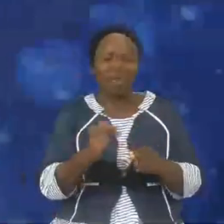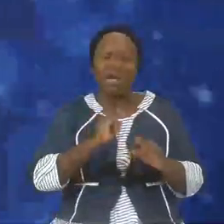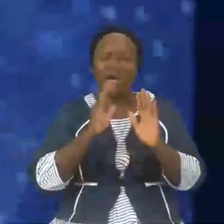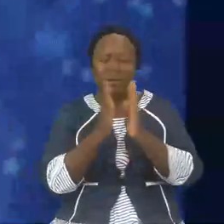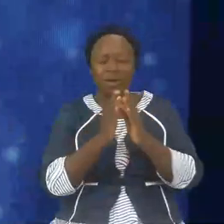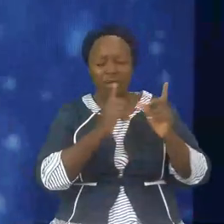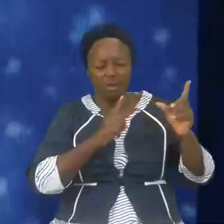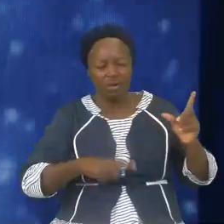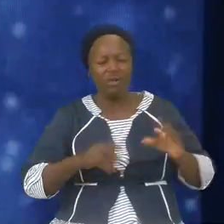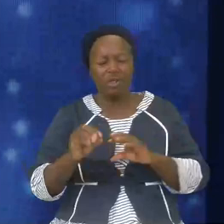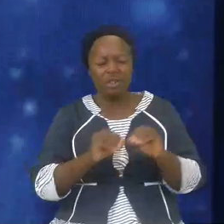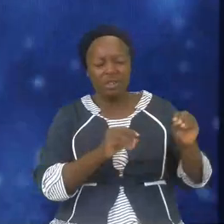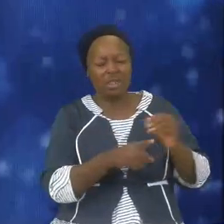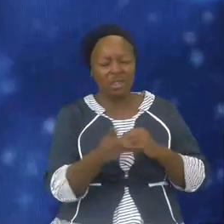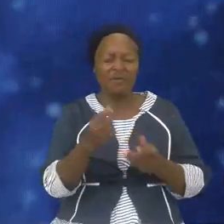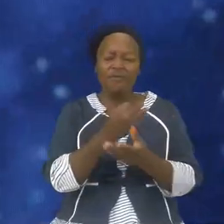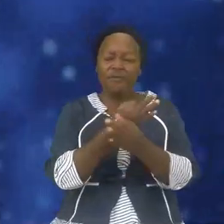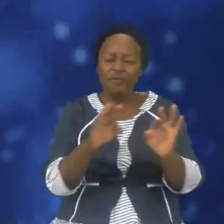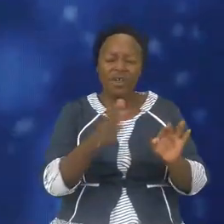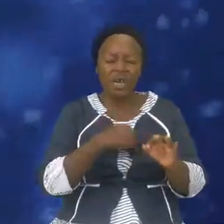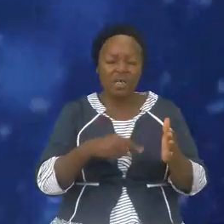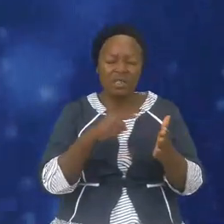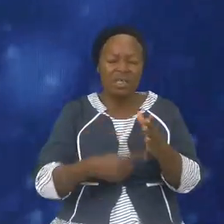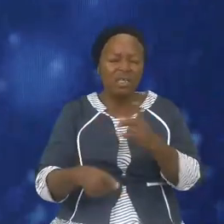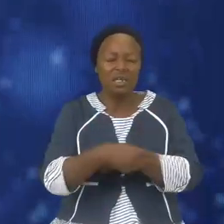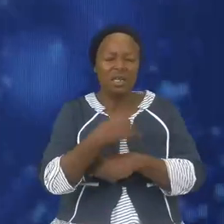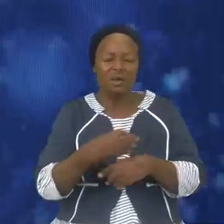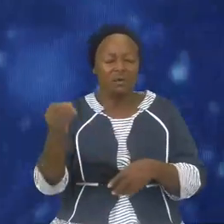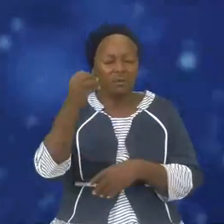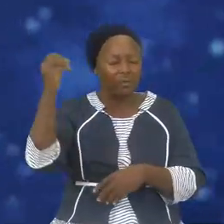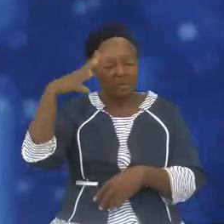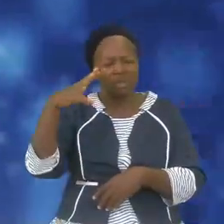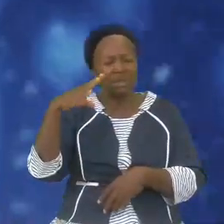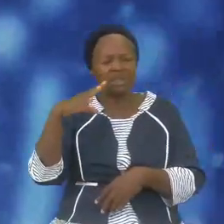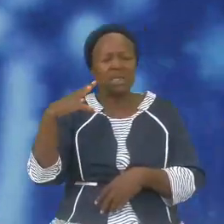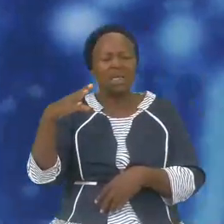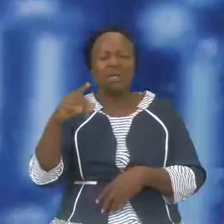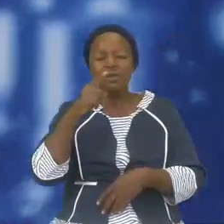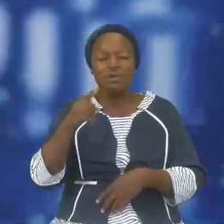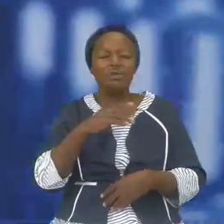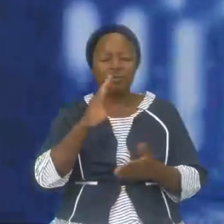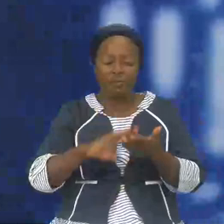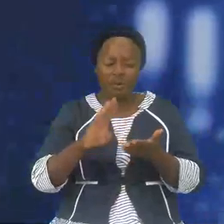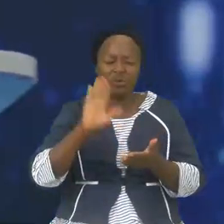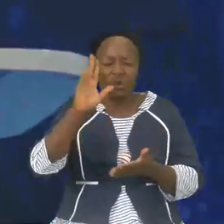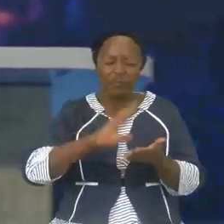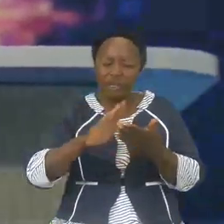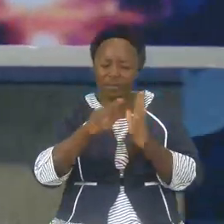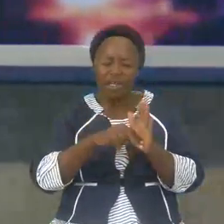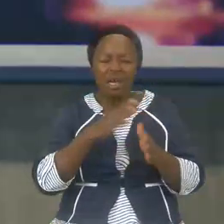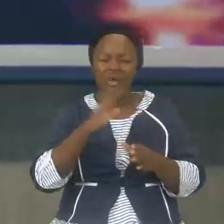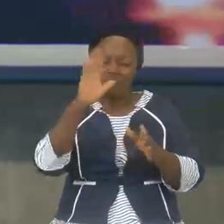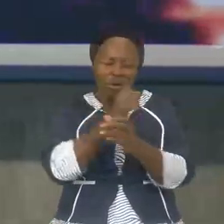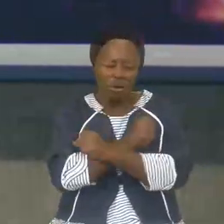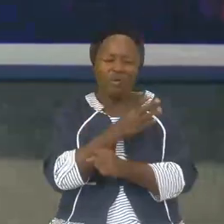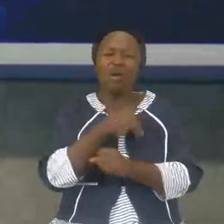Seigneur, que tu les affranchisses. Et en ce jour de grâce, accorde-leur ta grâce, ton pardon, ton amour,